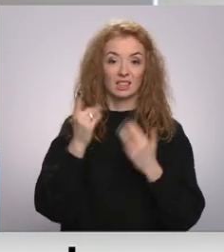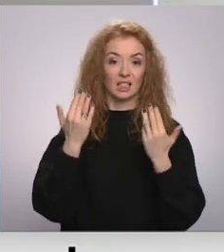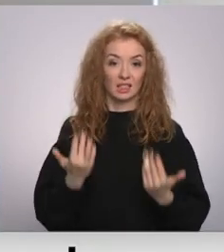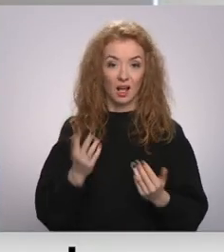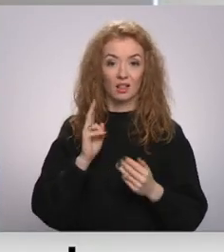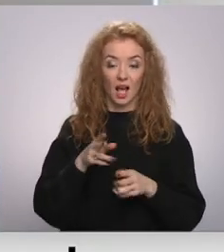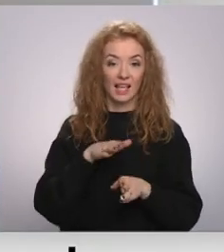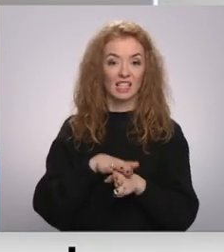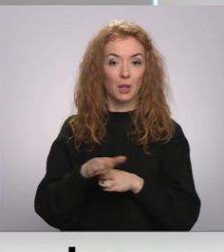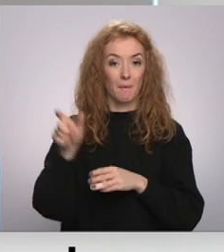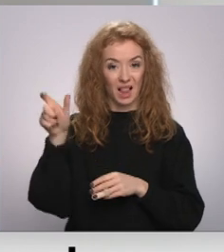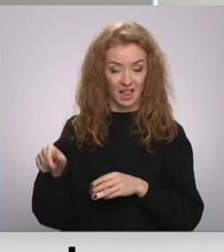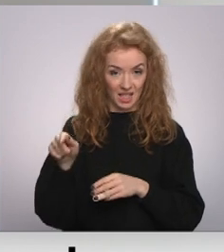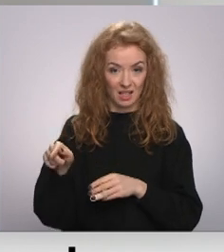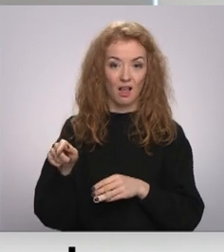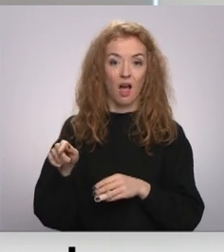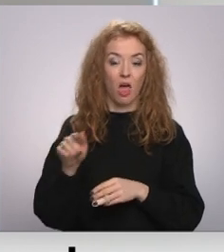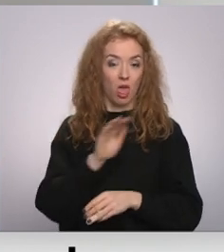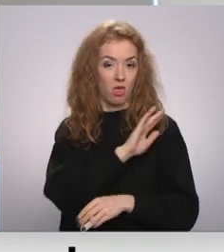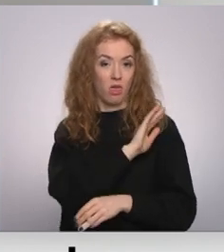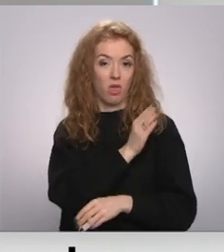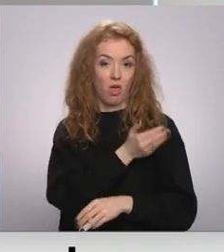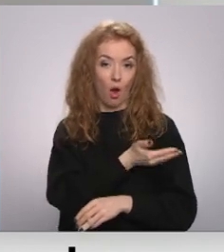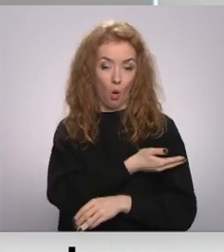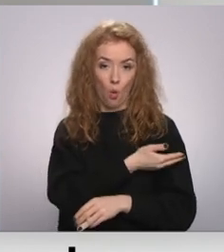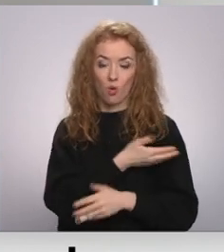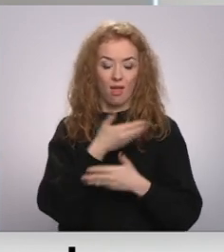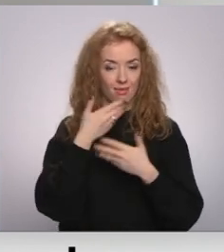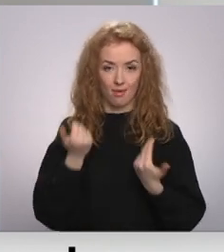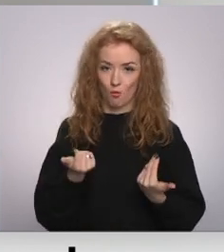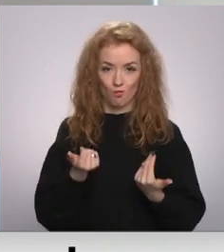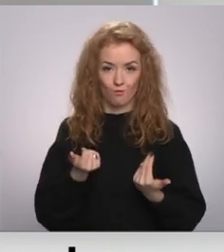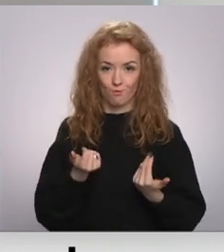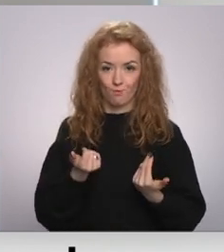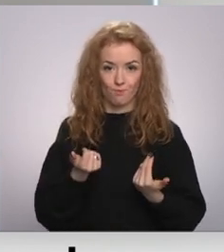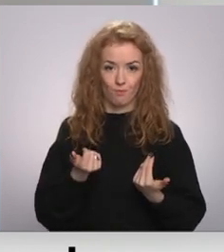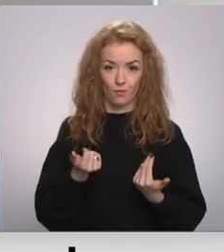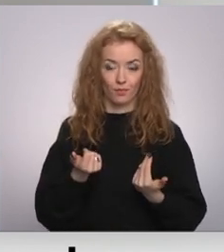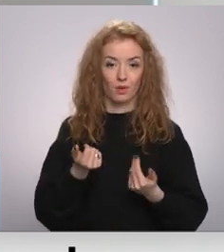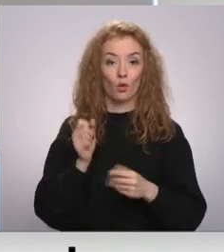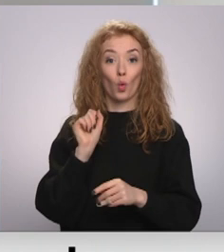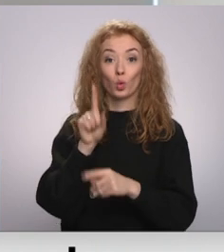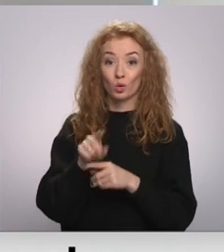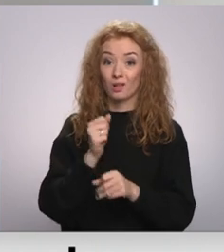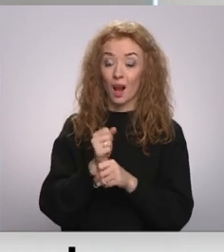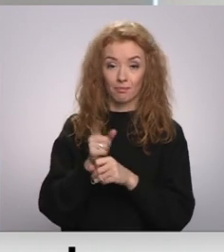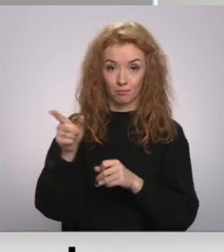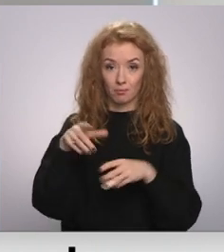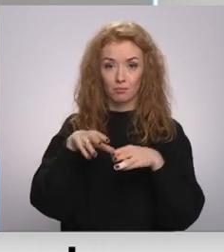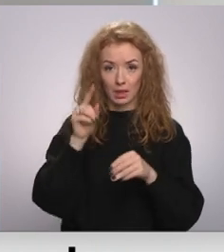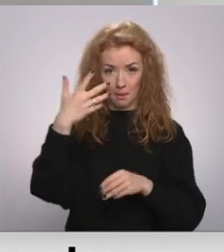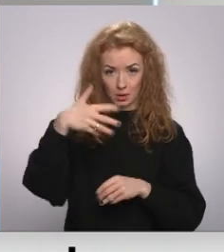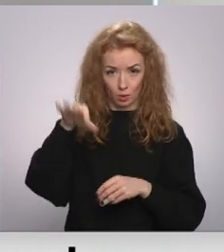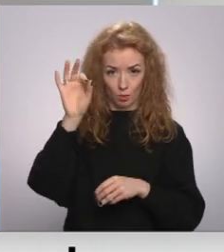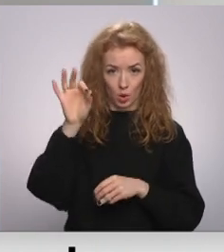ka izpildītāji jaudas nav pietiekamas. No uzdotā darba viņi izpilda mazāk kā